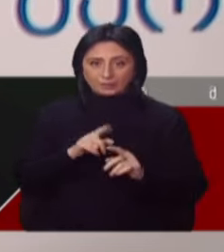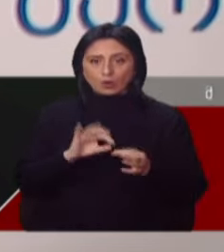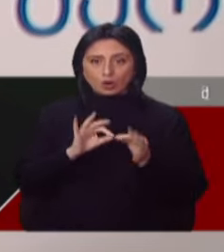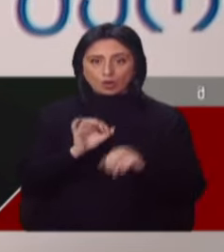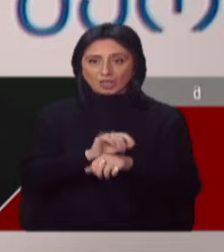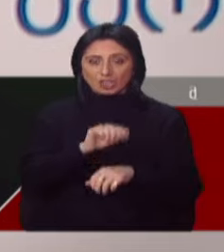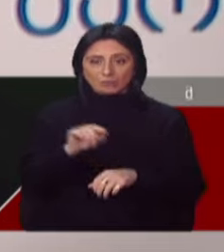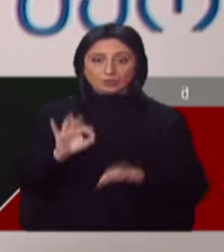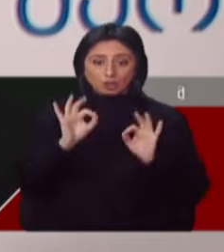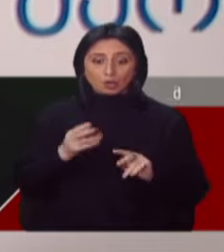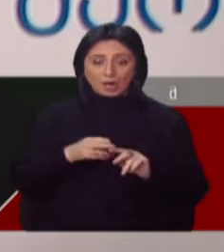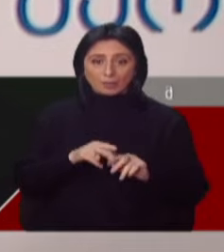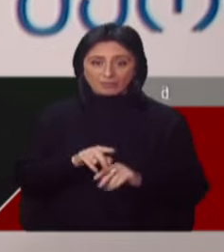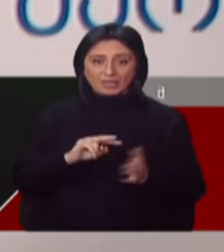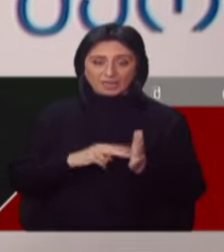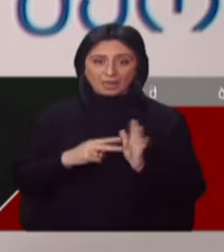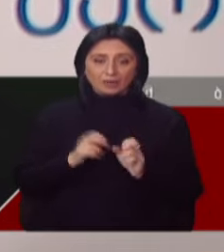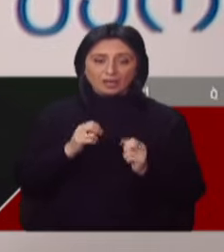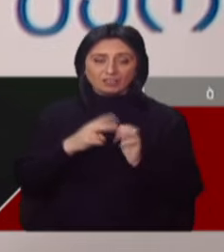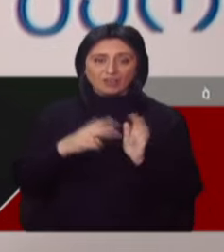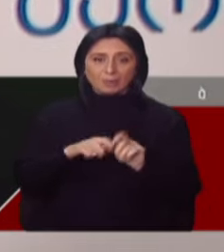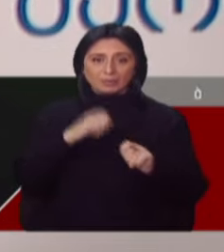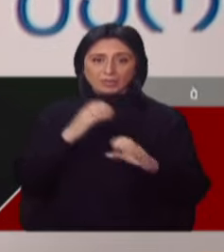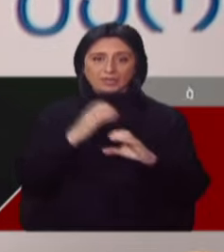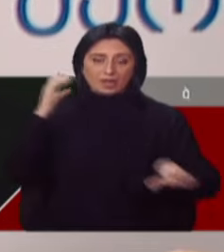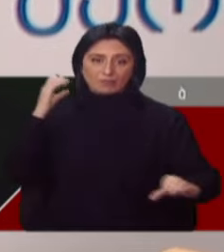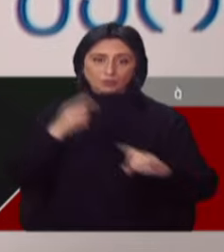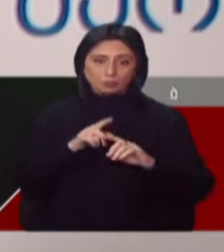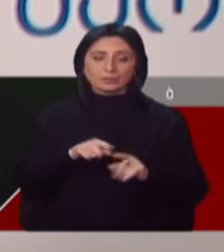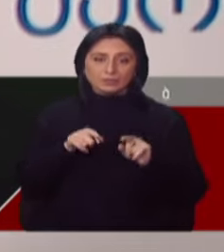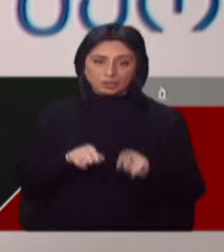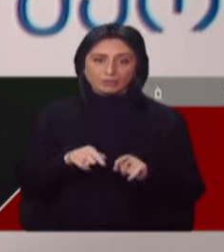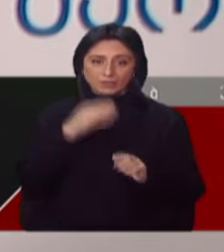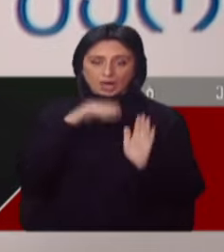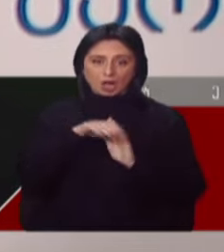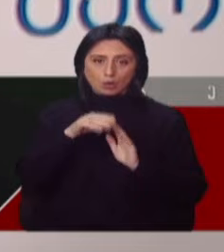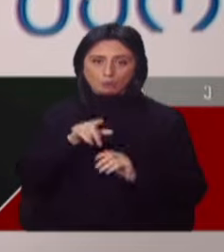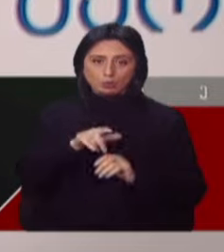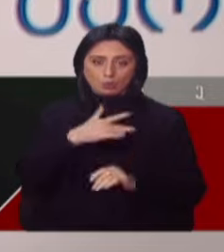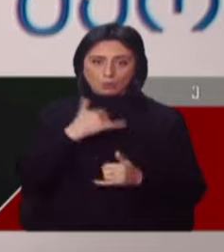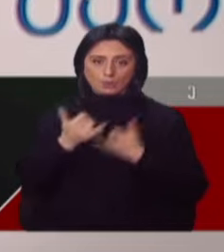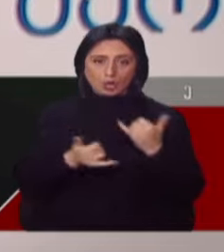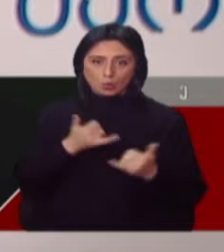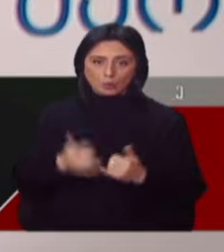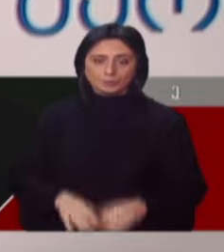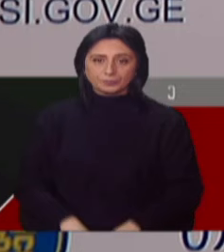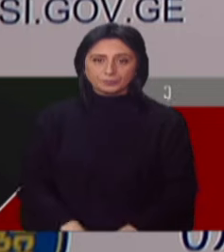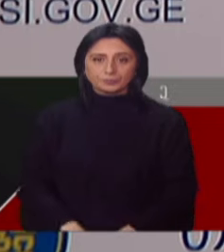კონკრეტულ გაჩერებებზე. სწორედ ამიტომაც დაიგეგმა 18-მეტრიანი ავტობუსების შემოყვანა და ცხადია გაუმჯობესდება მოსახურების ხარისხი ამ